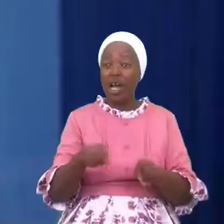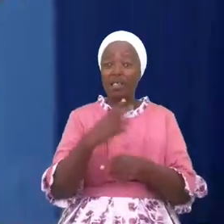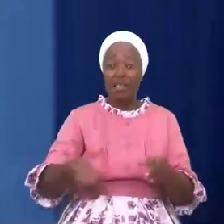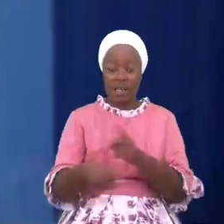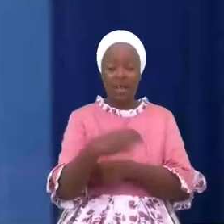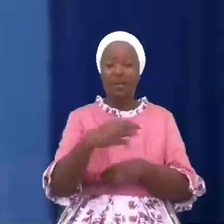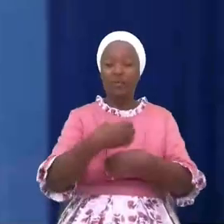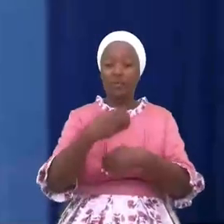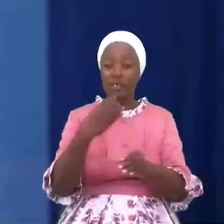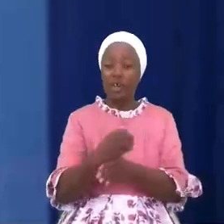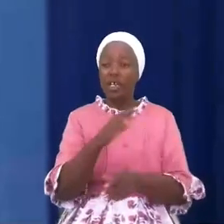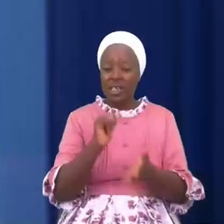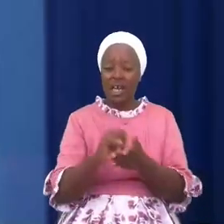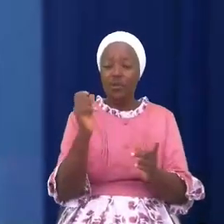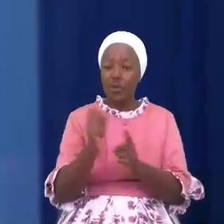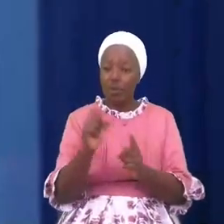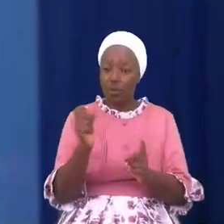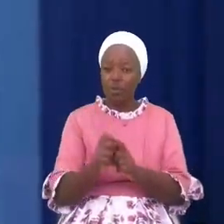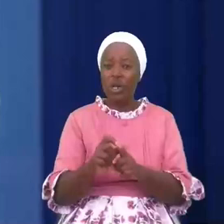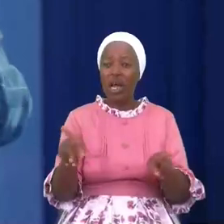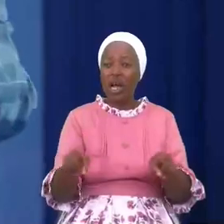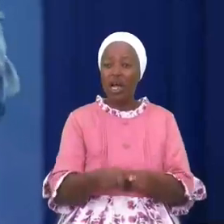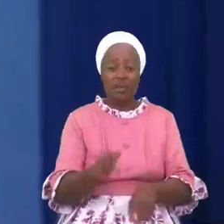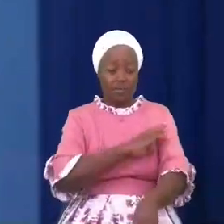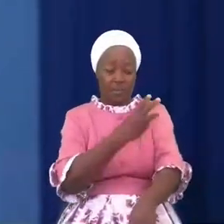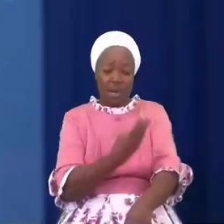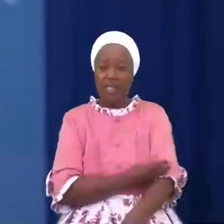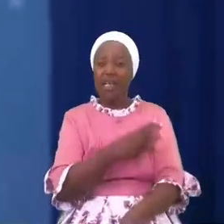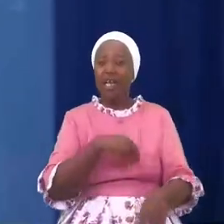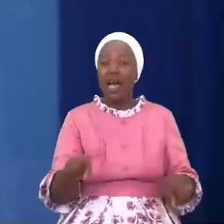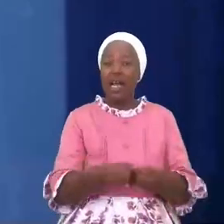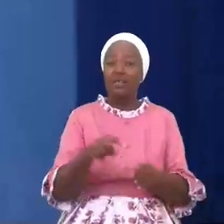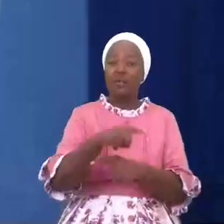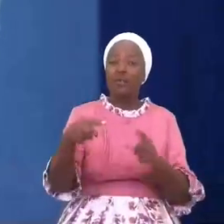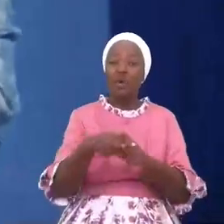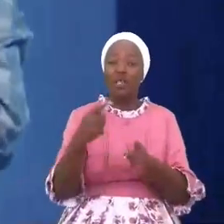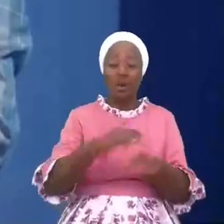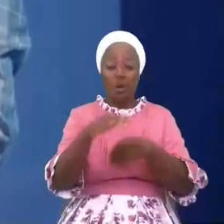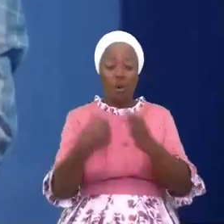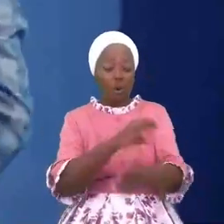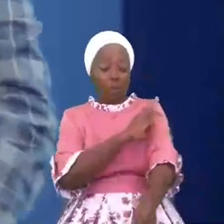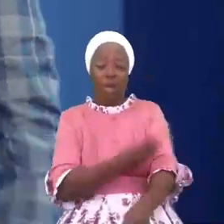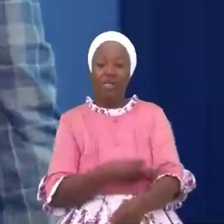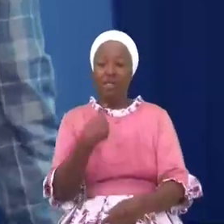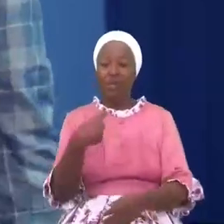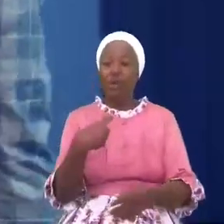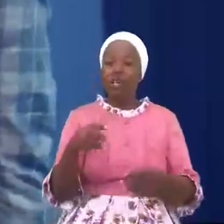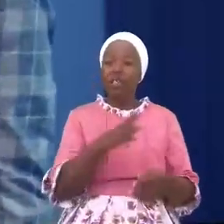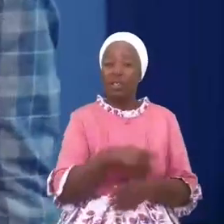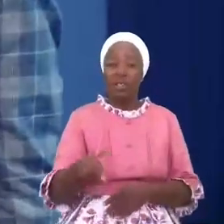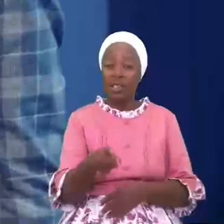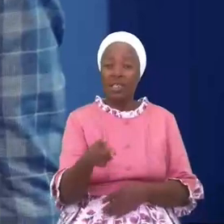que le jour de la création, cette parole aussi forte que lorsque le Dieu Tout-Puissant a parlé,